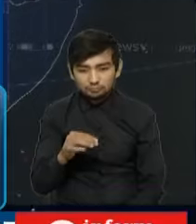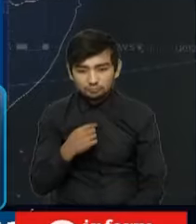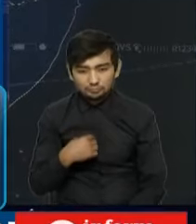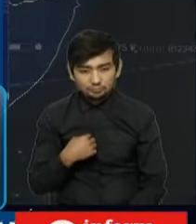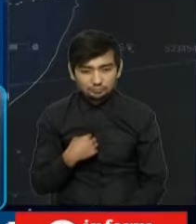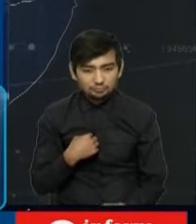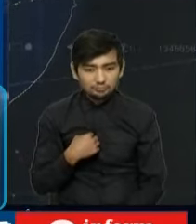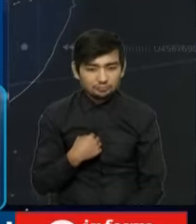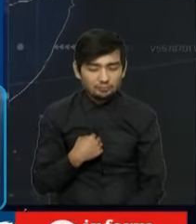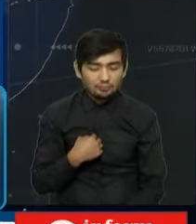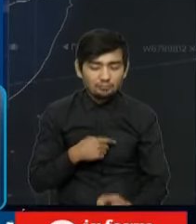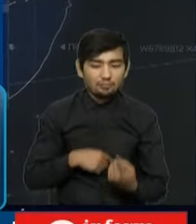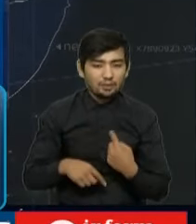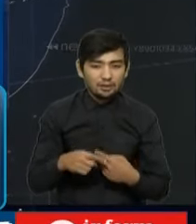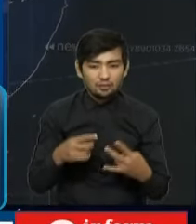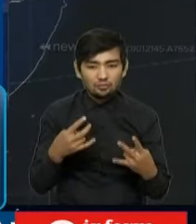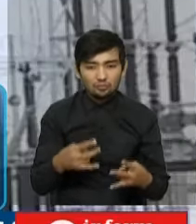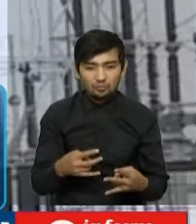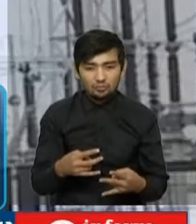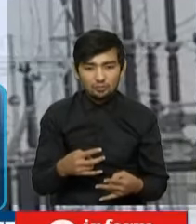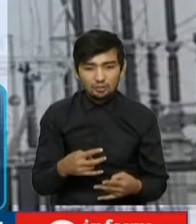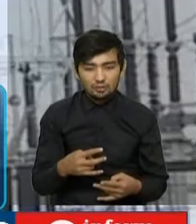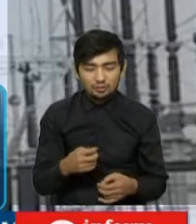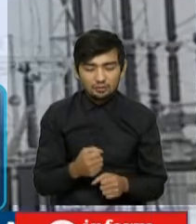то есть мы не должны уже